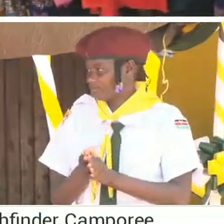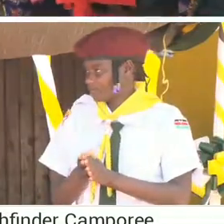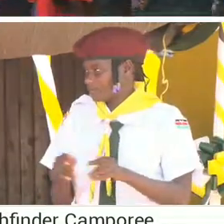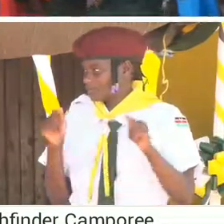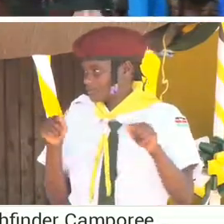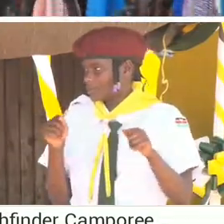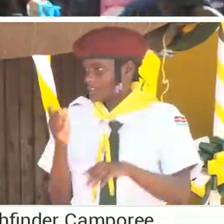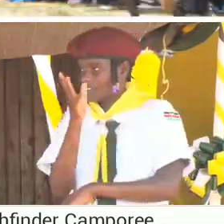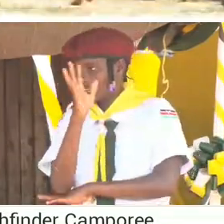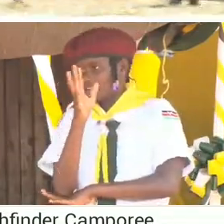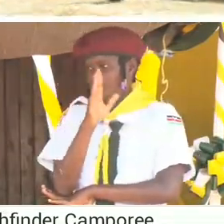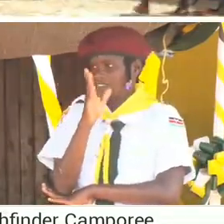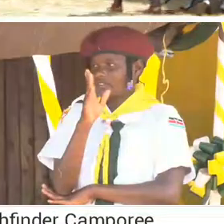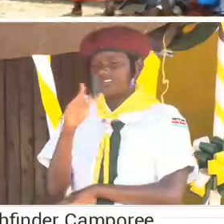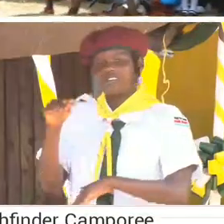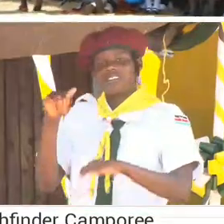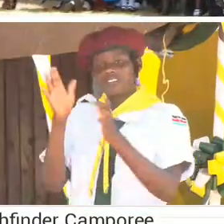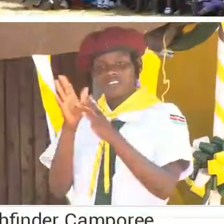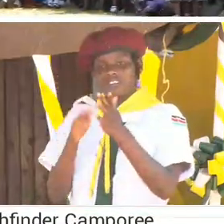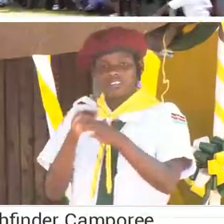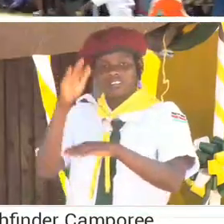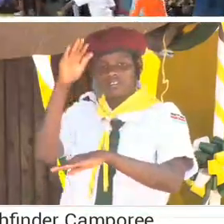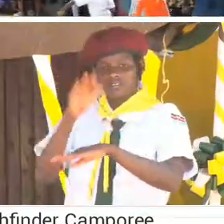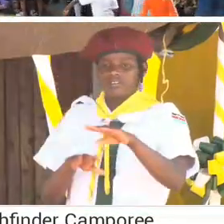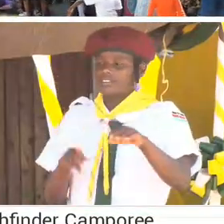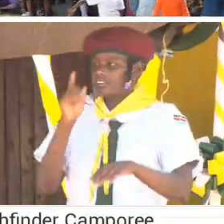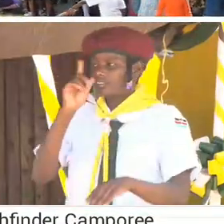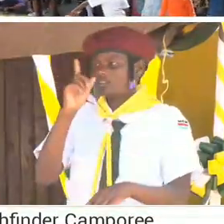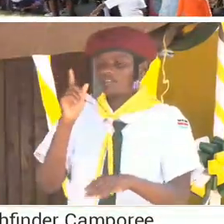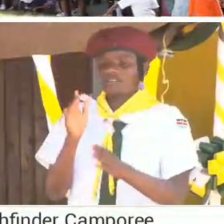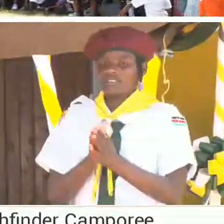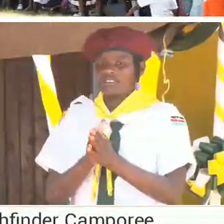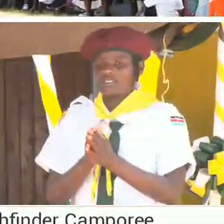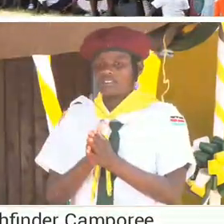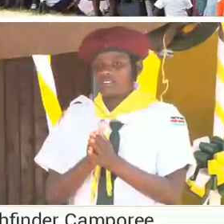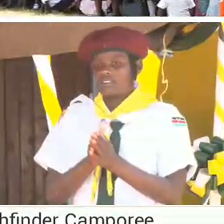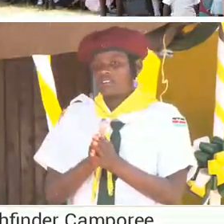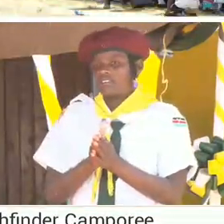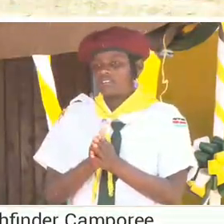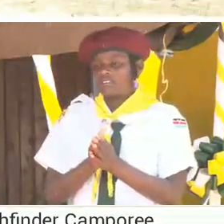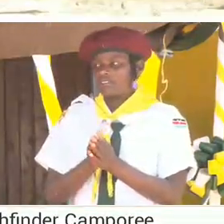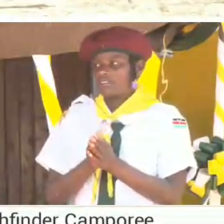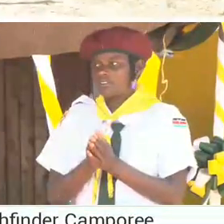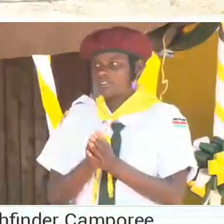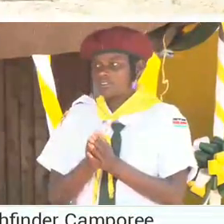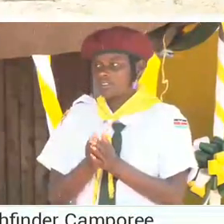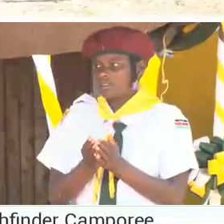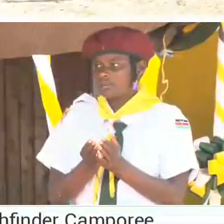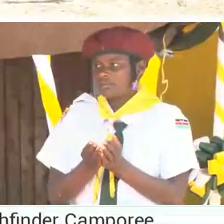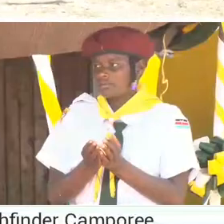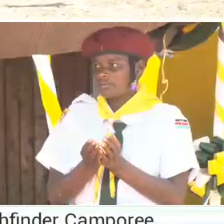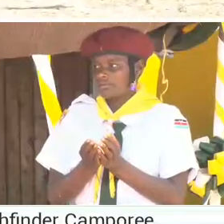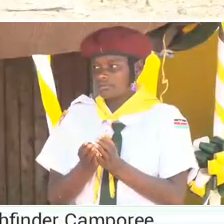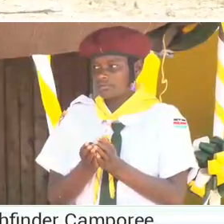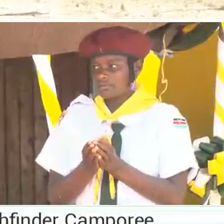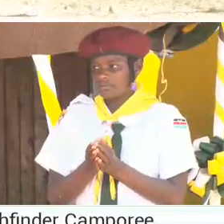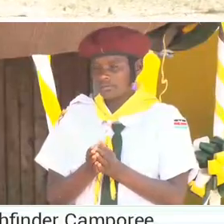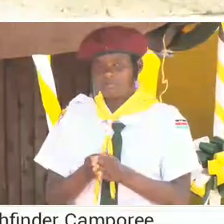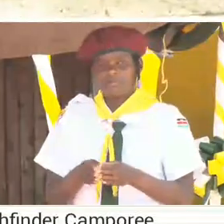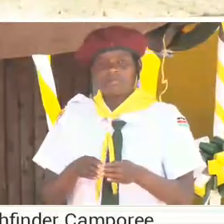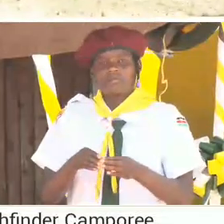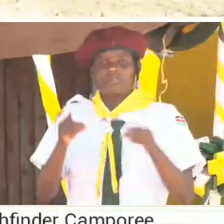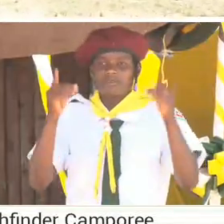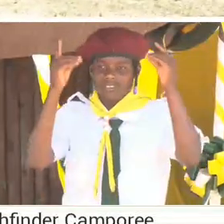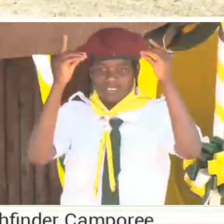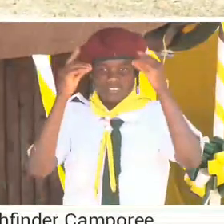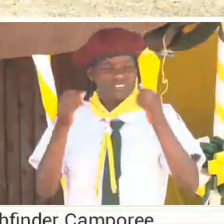wa leo Yesu anakuita. Uamuzi huu utakuwa ndio uamuzi wa busara zaidi utakaokuwa umeufanya. Kuna maamuzi mengi